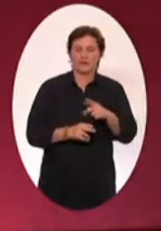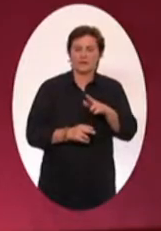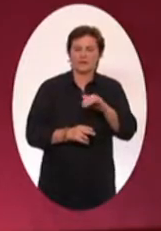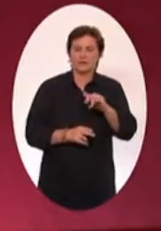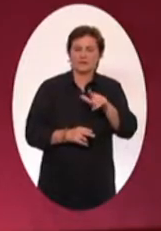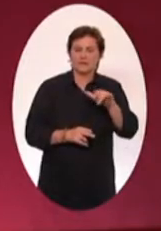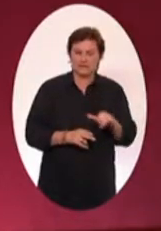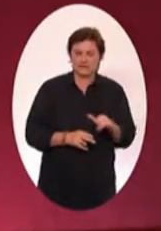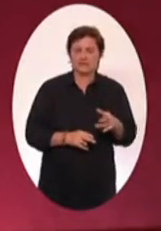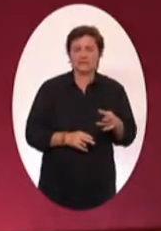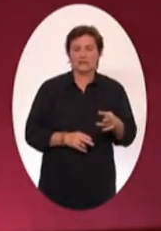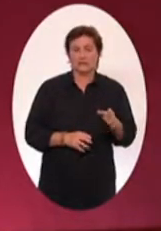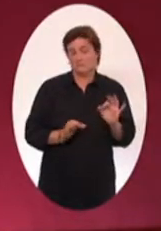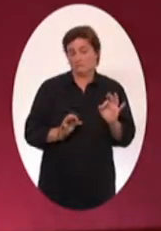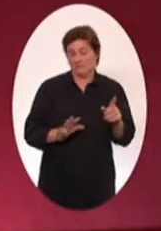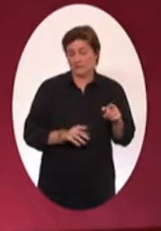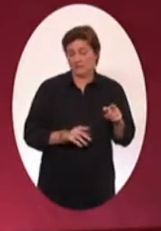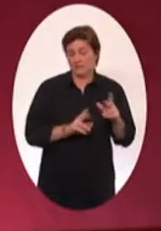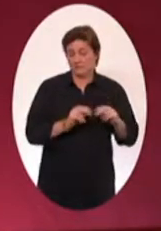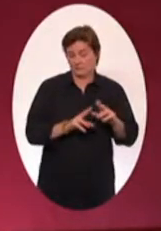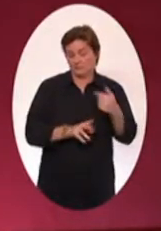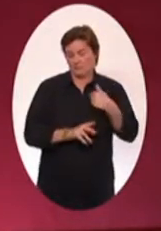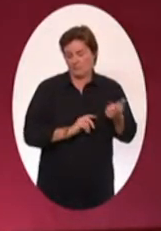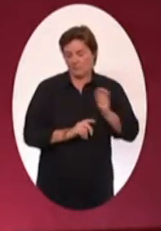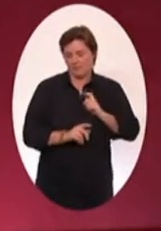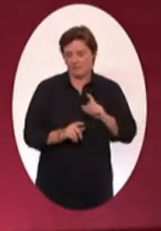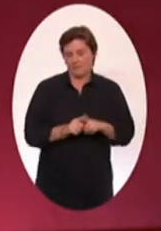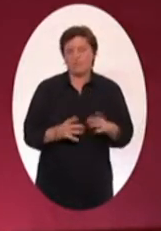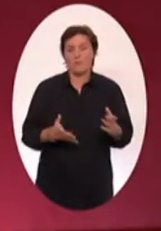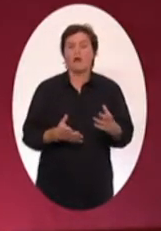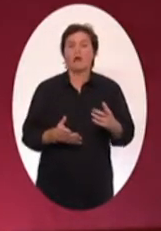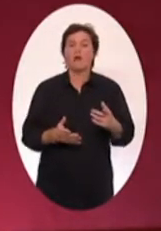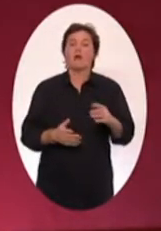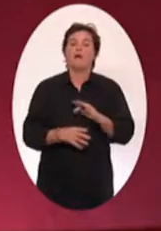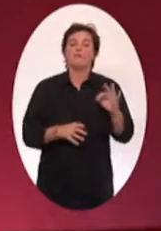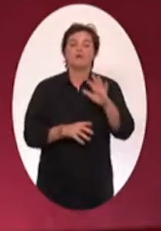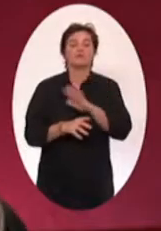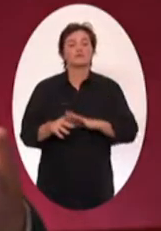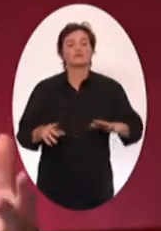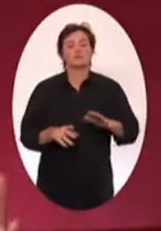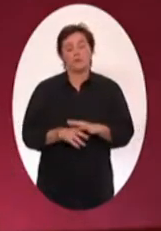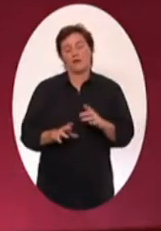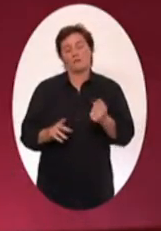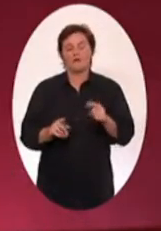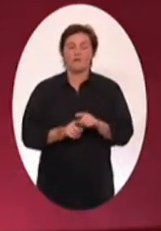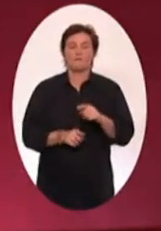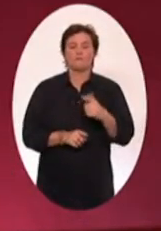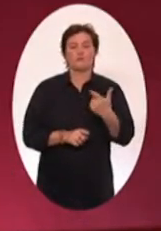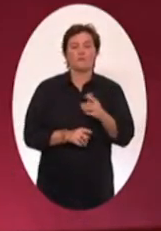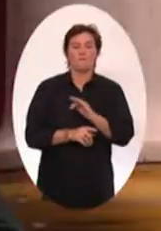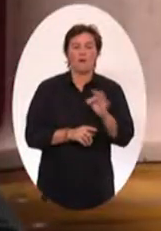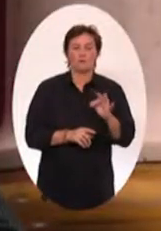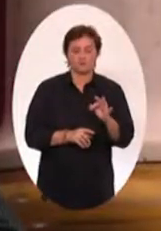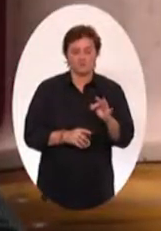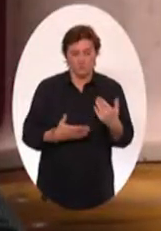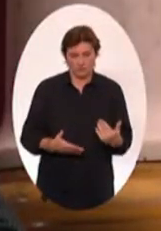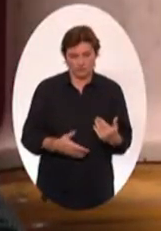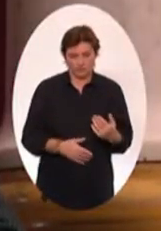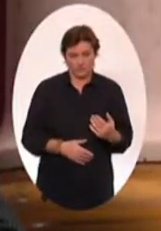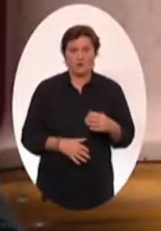démontre vraiment bien. La France périphérique. Vous savez, vous avez deux Frances qui s'opposent aujourd'hui. Il